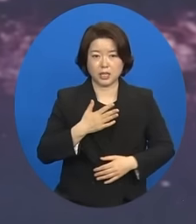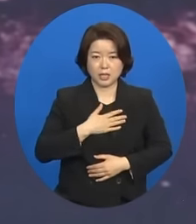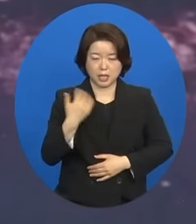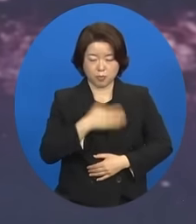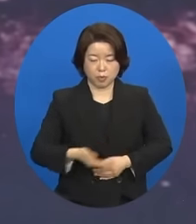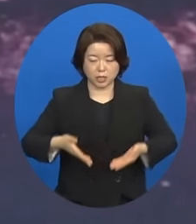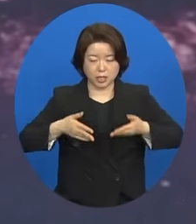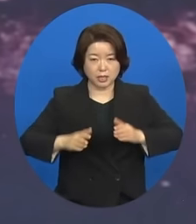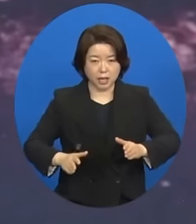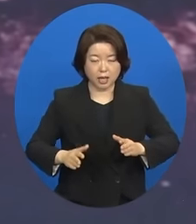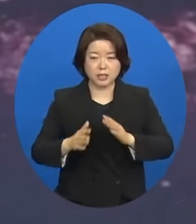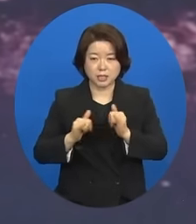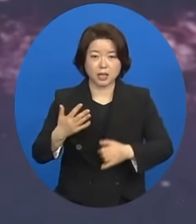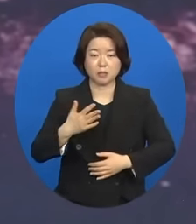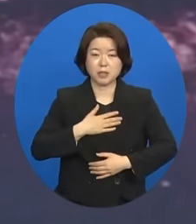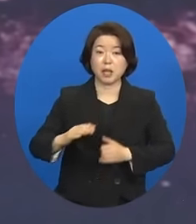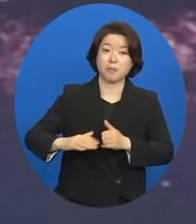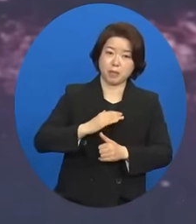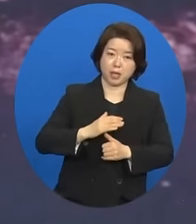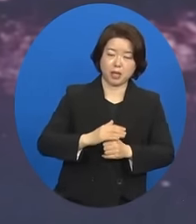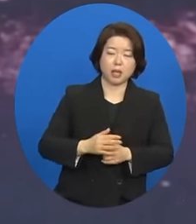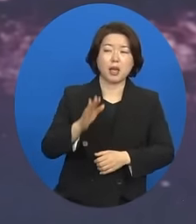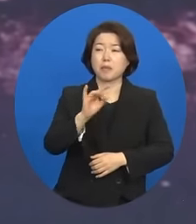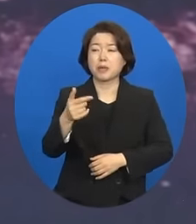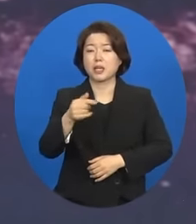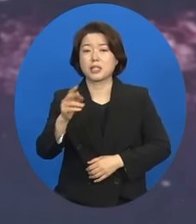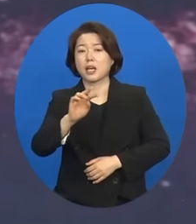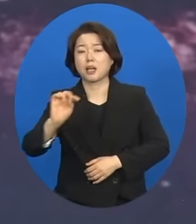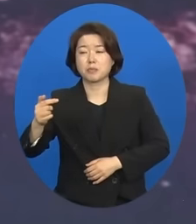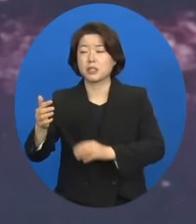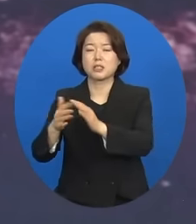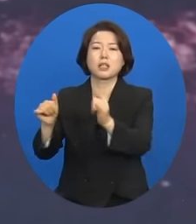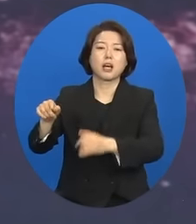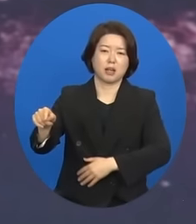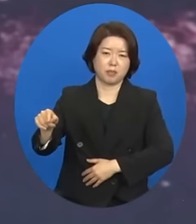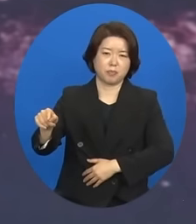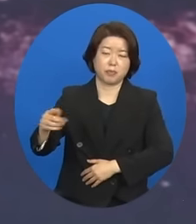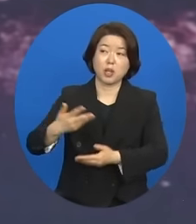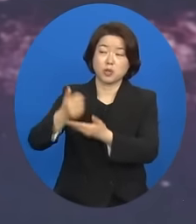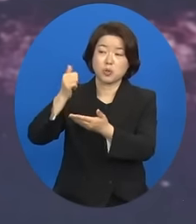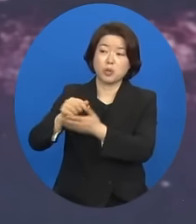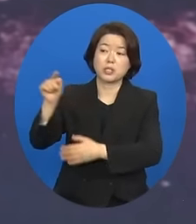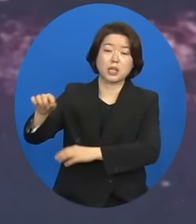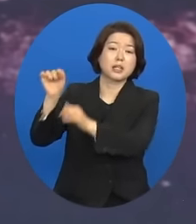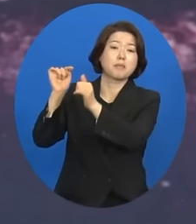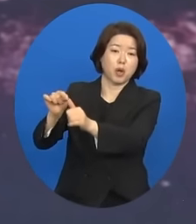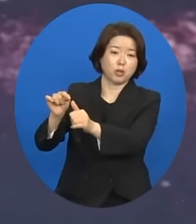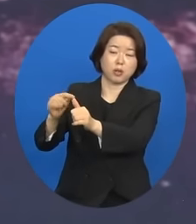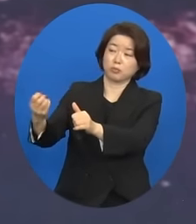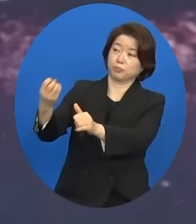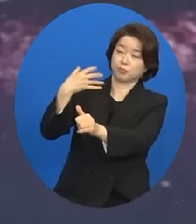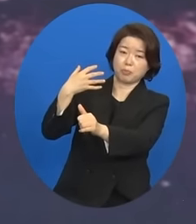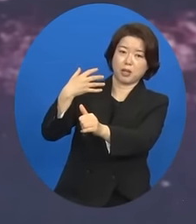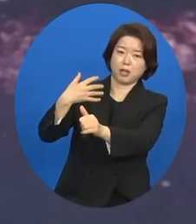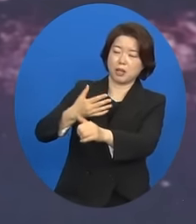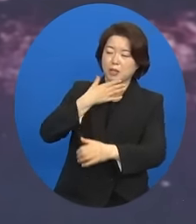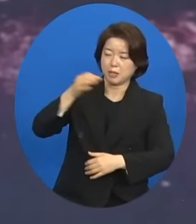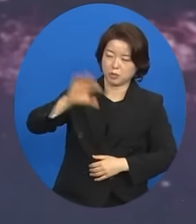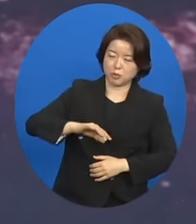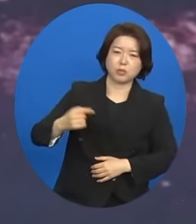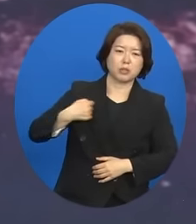하거든 하물며이 베냐민 사람이라 여호와께서 그에게 명령하신 것이니 그가 저주하게